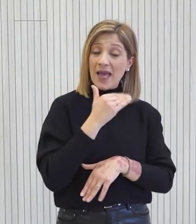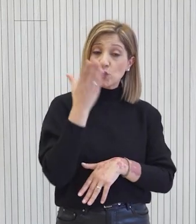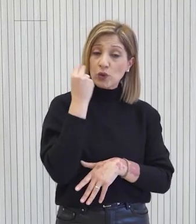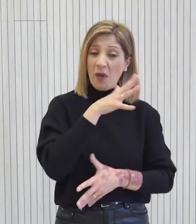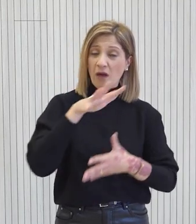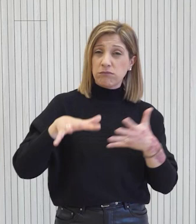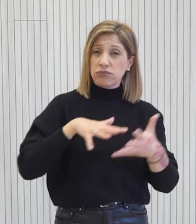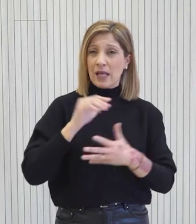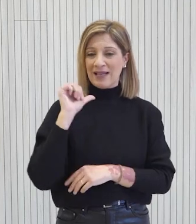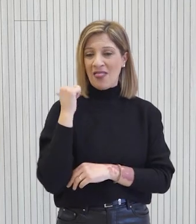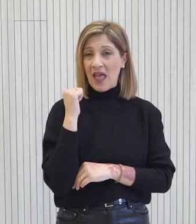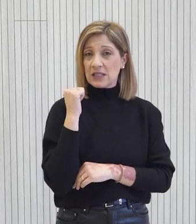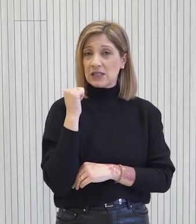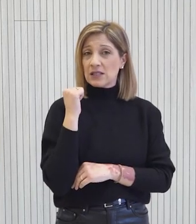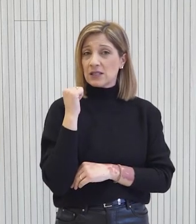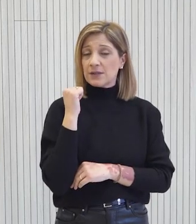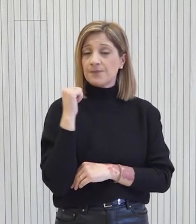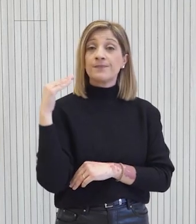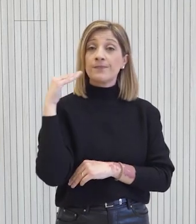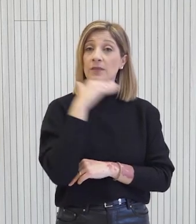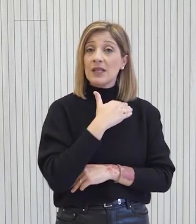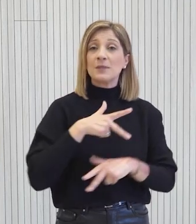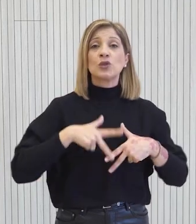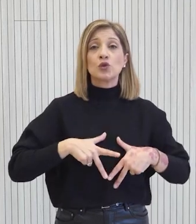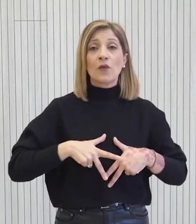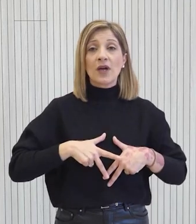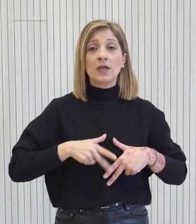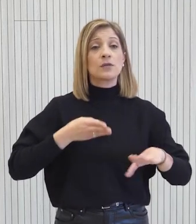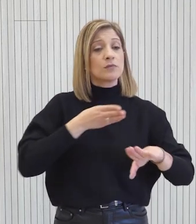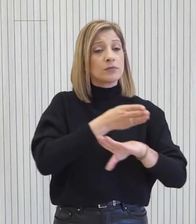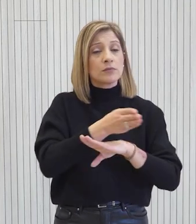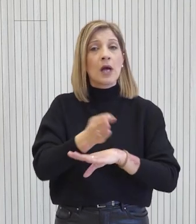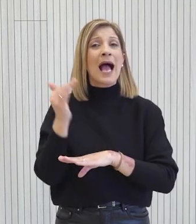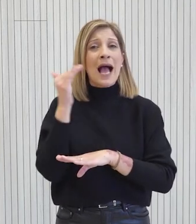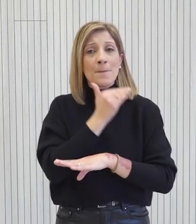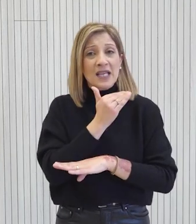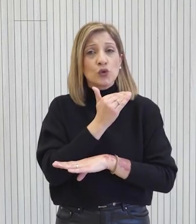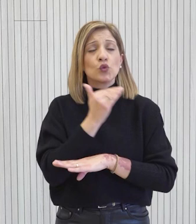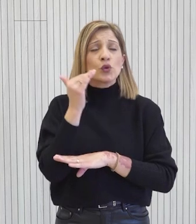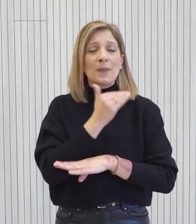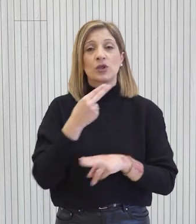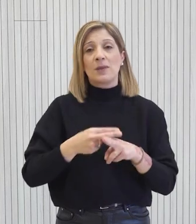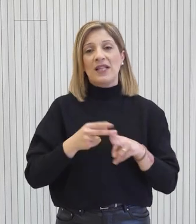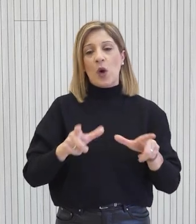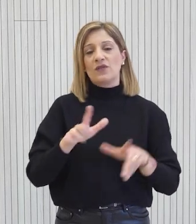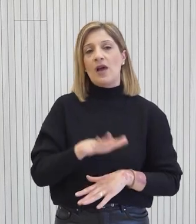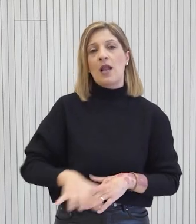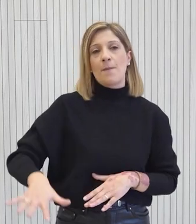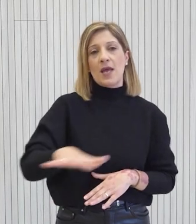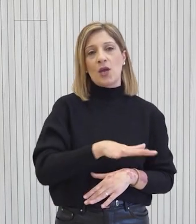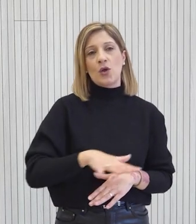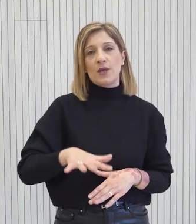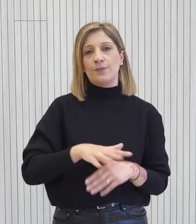ενημερώθηκε για τα χθεσινά γεγονότα προχώρησε στα απαραίτητα διαβήματα ακριβώς για να διασφαλίσει την ασφάλεια των κατοίκων της περιοχής.